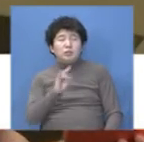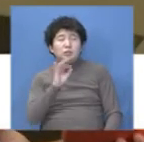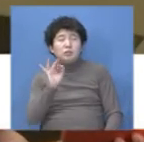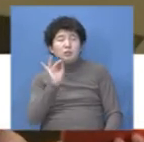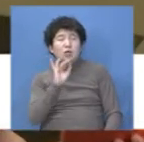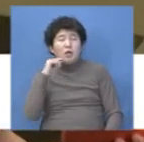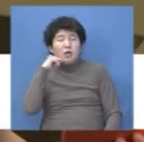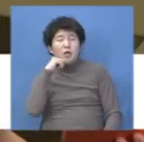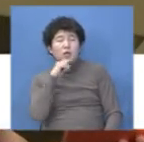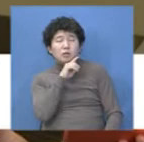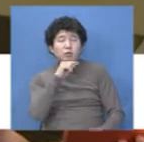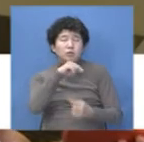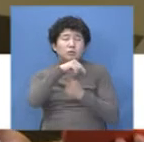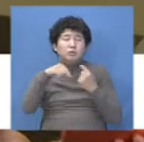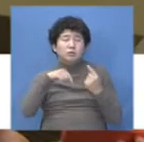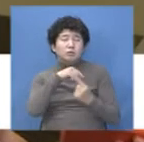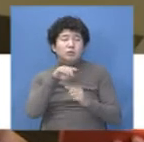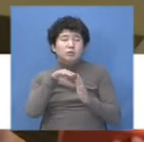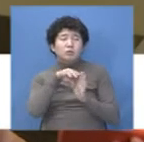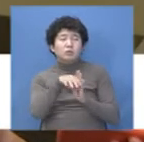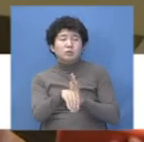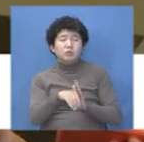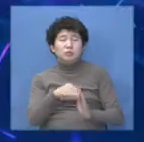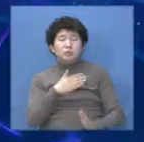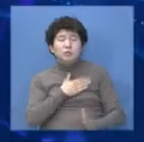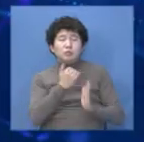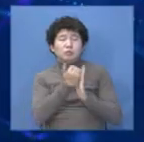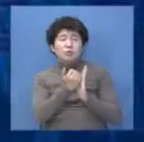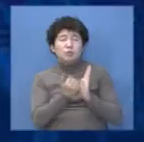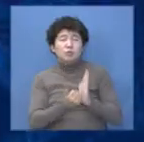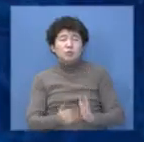Все вопросы в сфере предпринимательства входят в нашу полноценную программу.